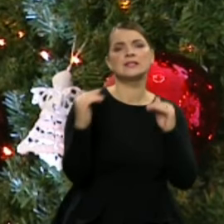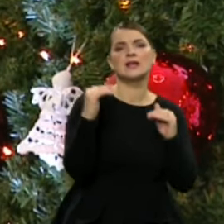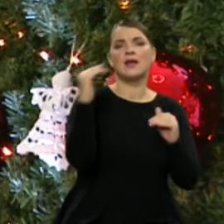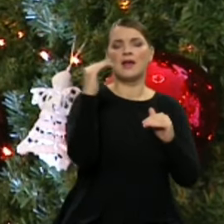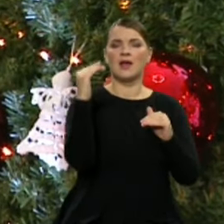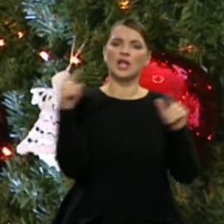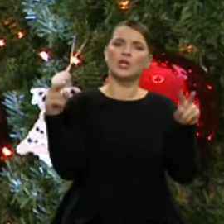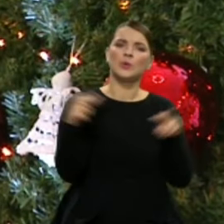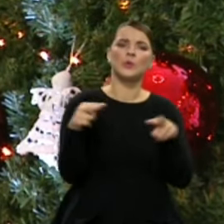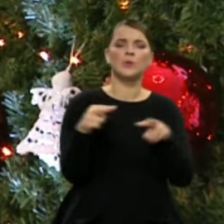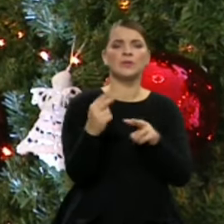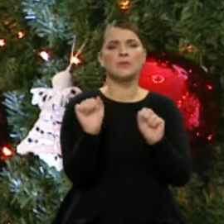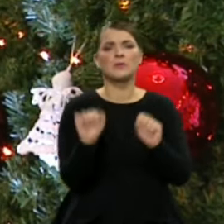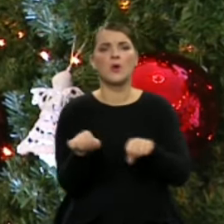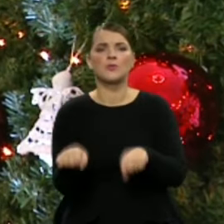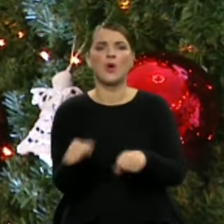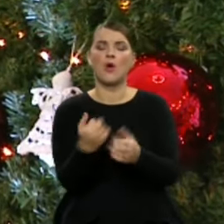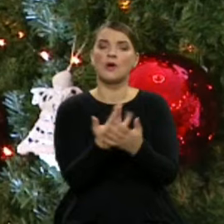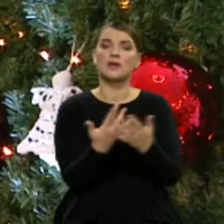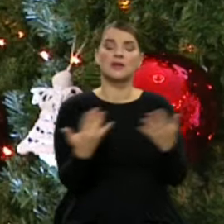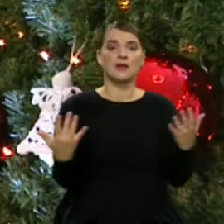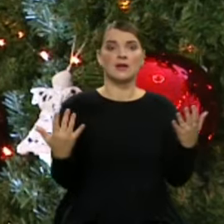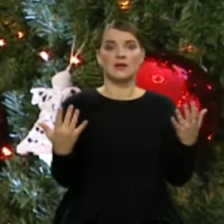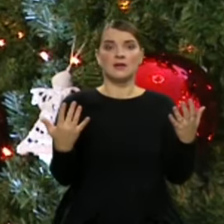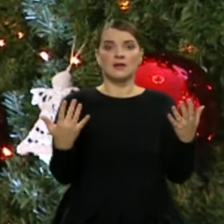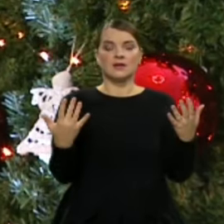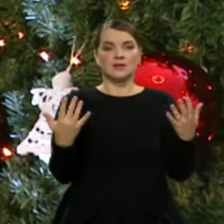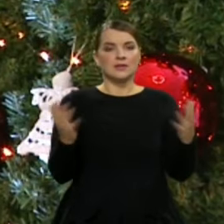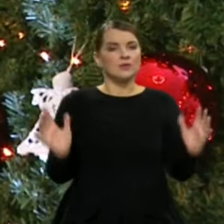liūdėjimus. Atitolinkime nuo savo rankų